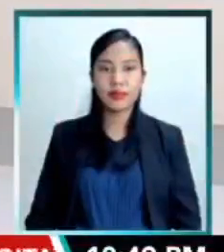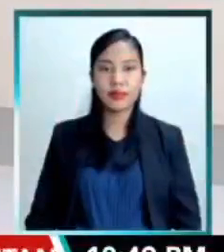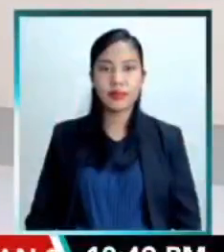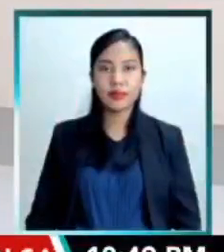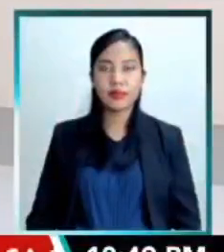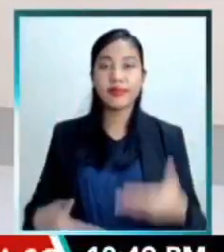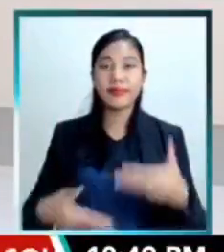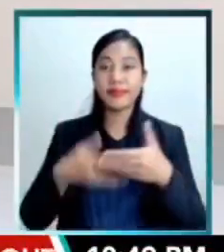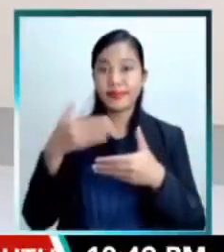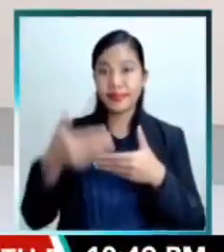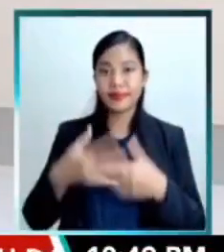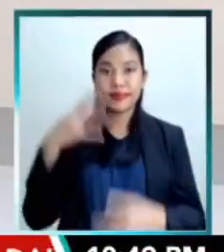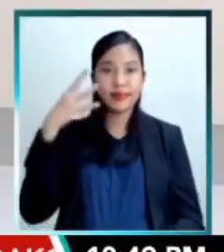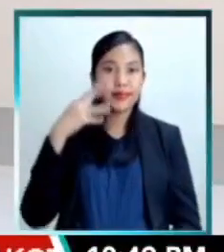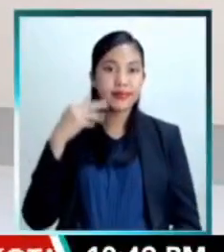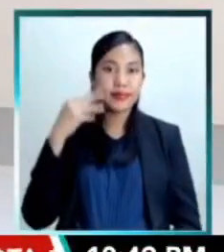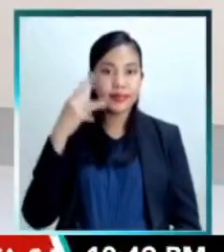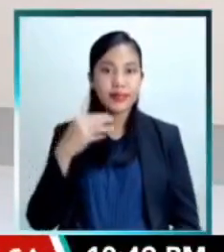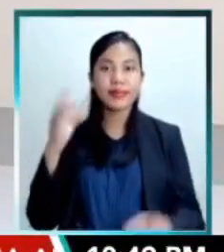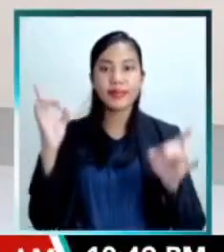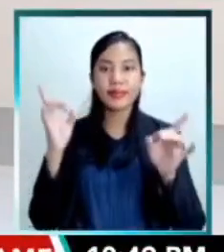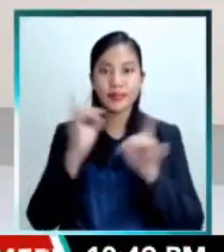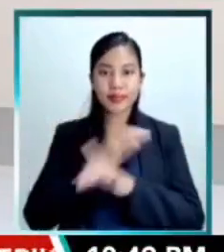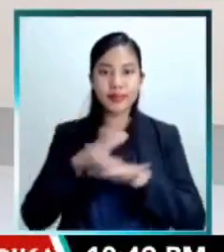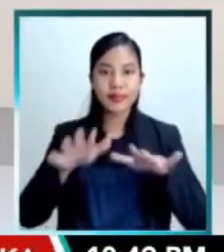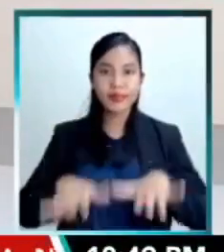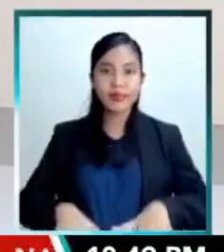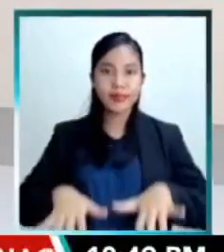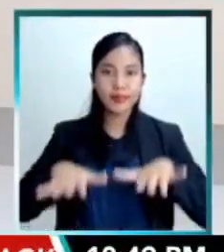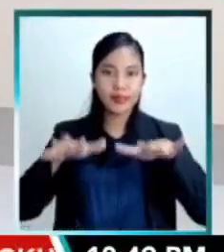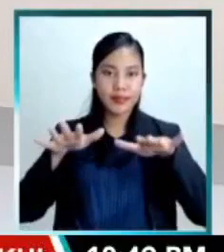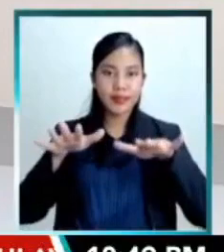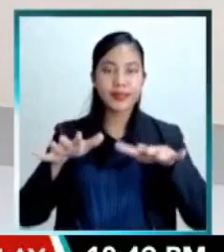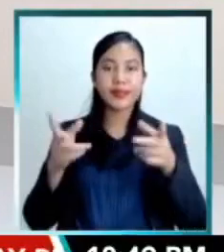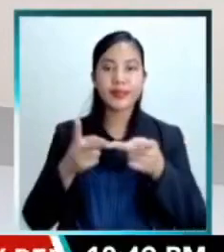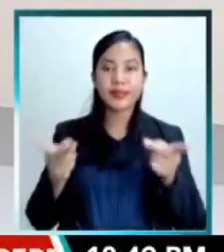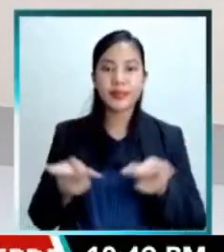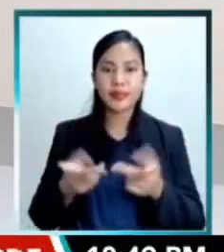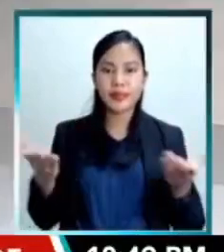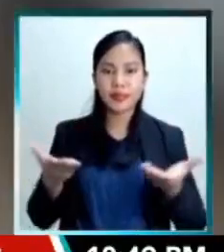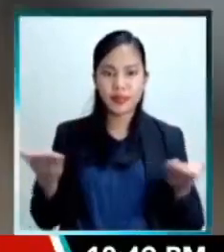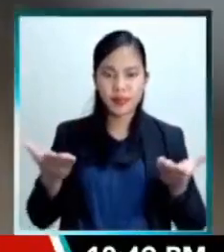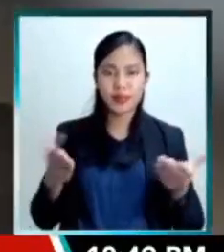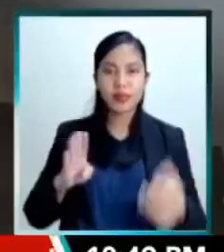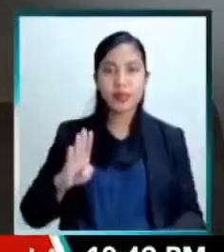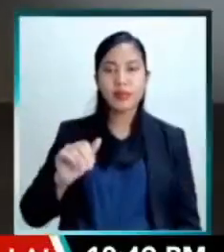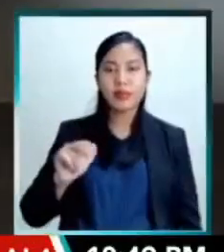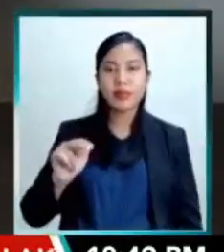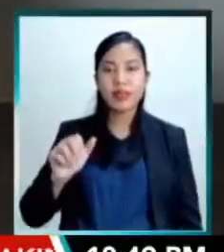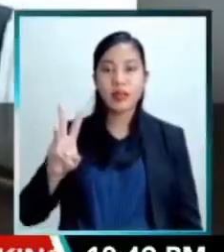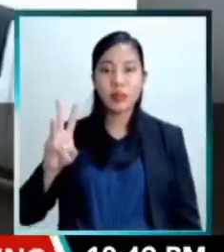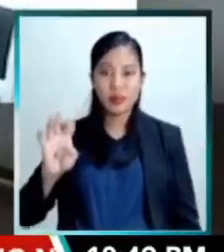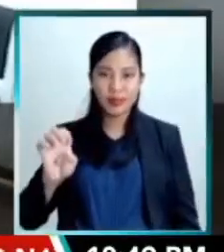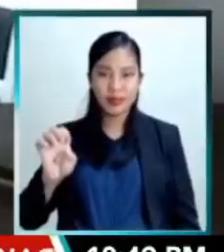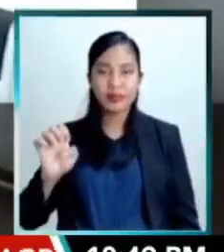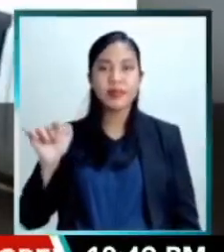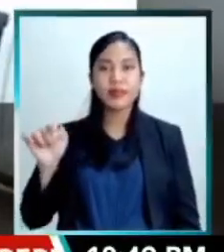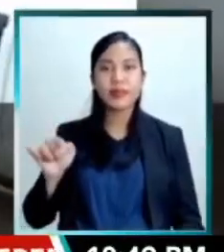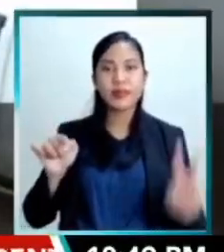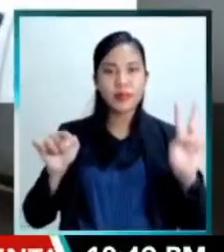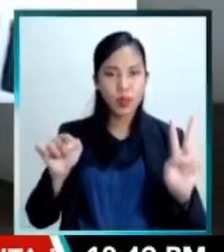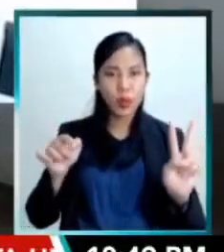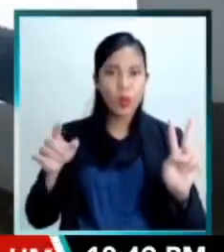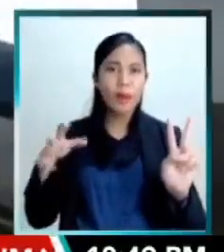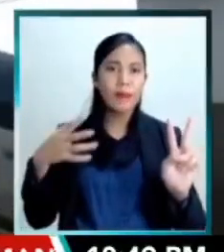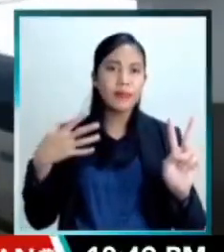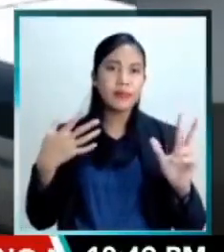Nakaranas ng matinding flash flood ang ilang lugar sa Banaue sa Ifugao. Pilit na hinabol ng dalawang lalaki ang natangay na